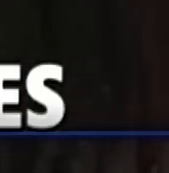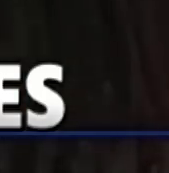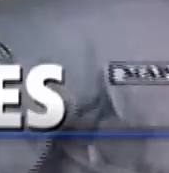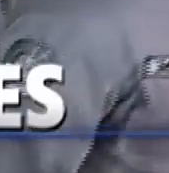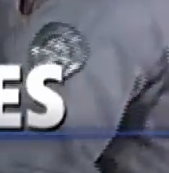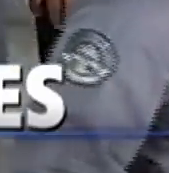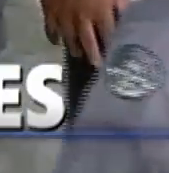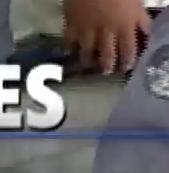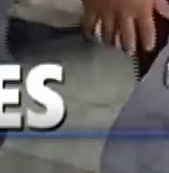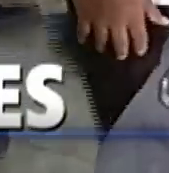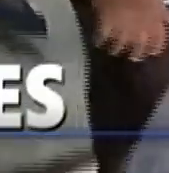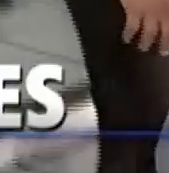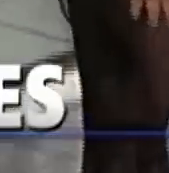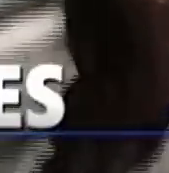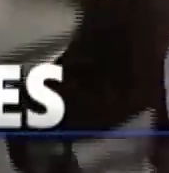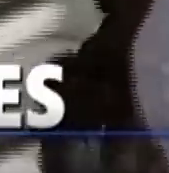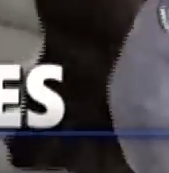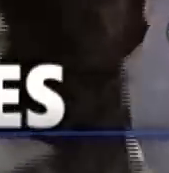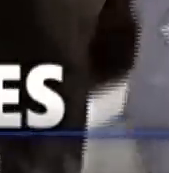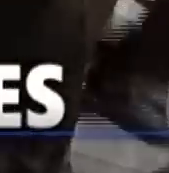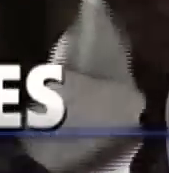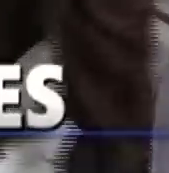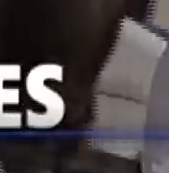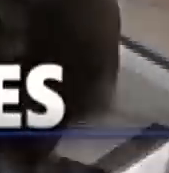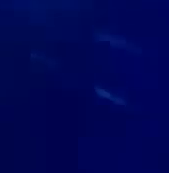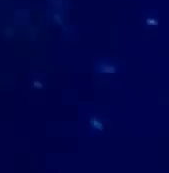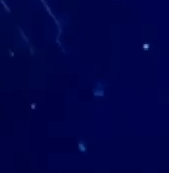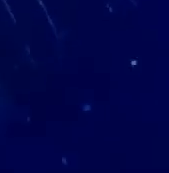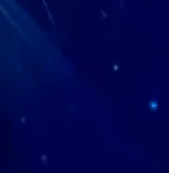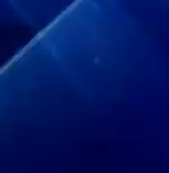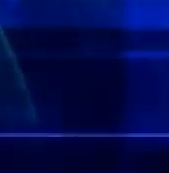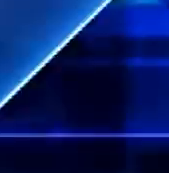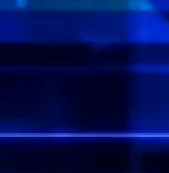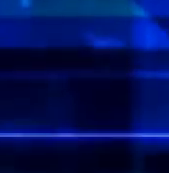Revilla pero guilty sa 4 na iba pa.